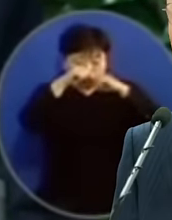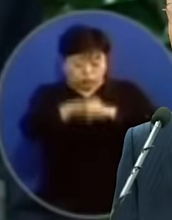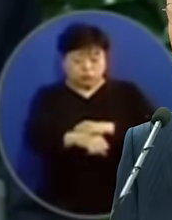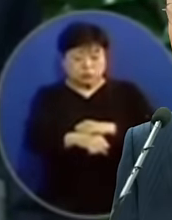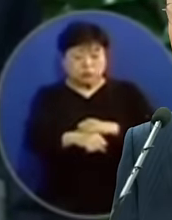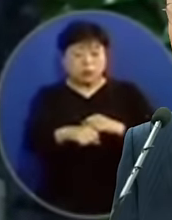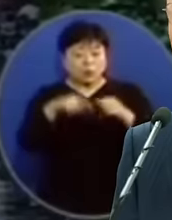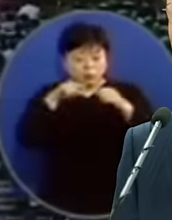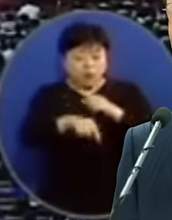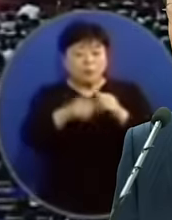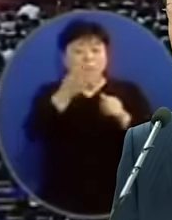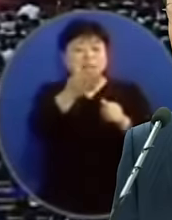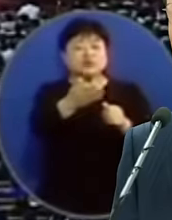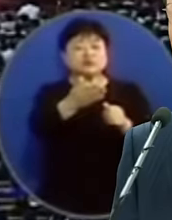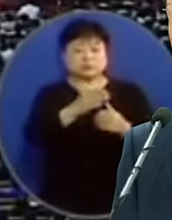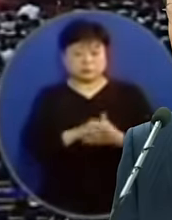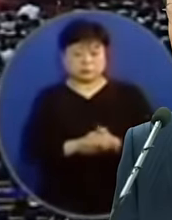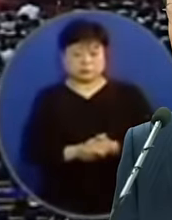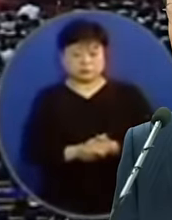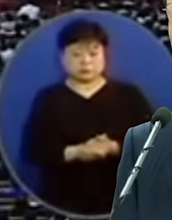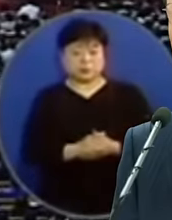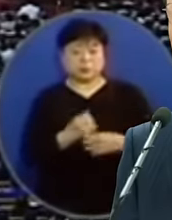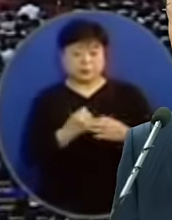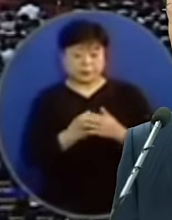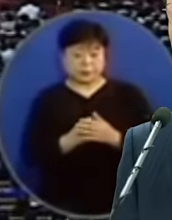흉악한 일을 행하는 것입니다.